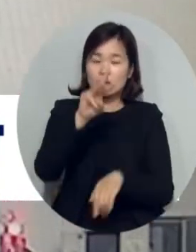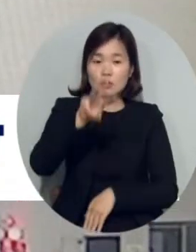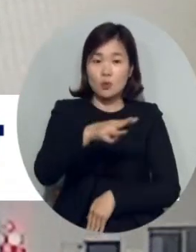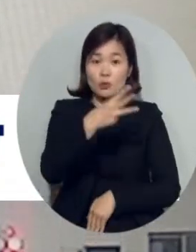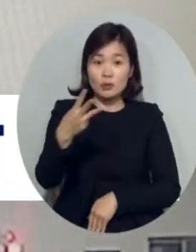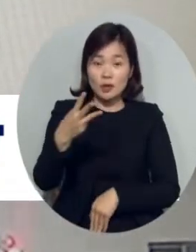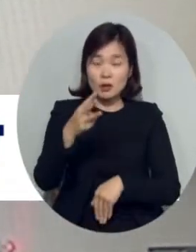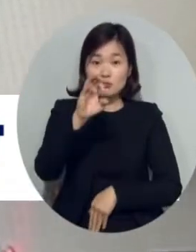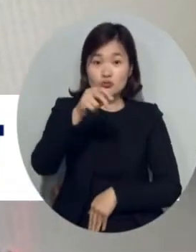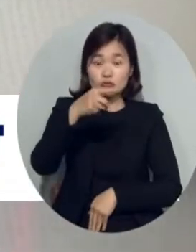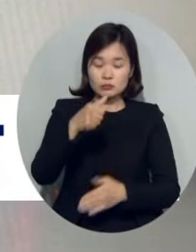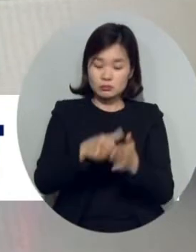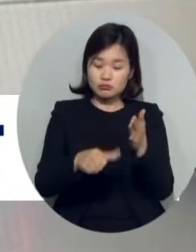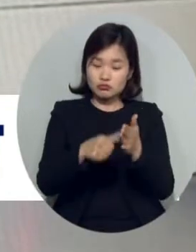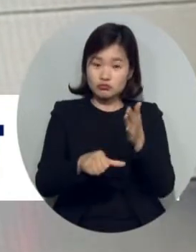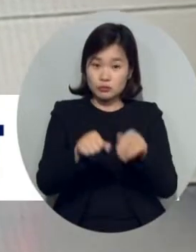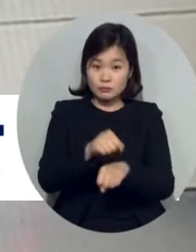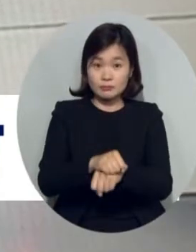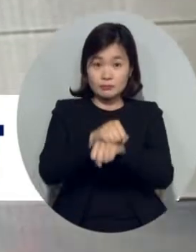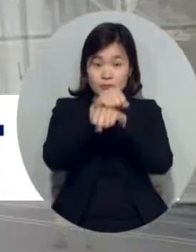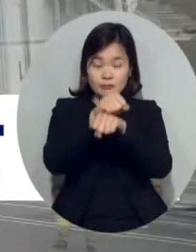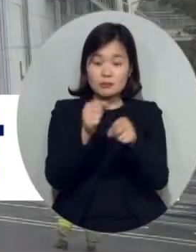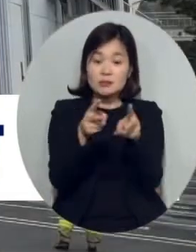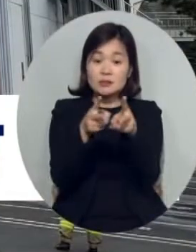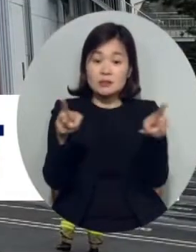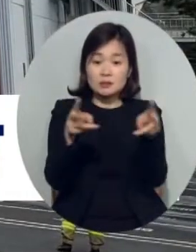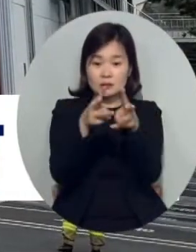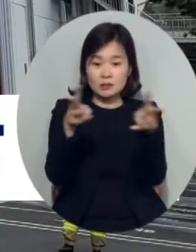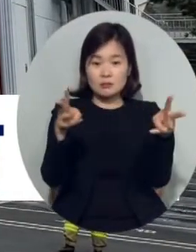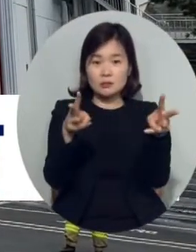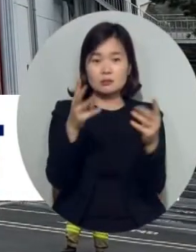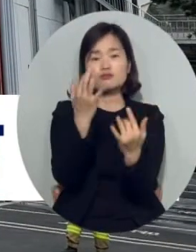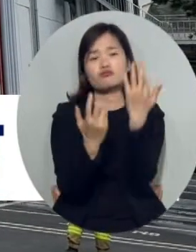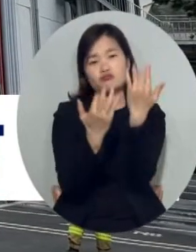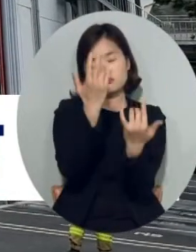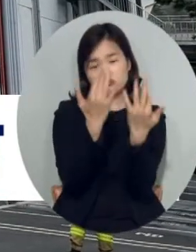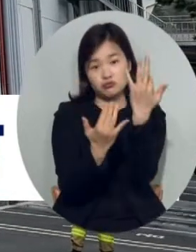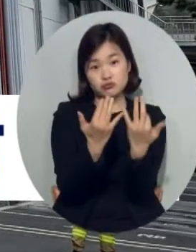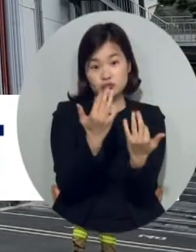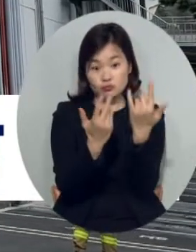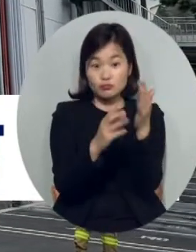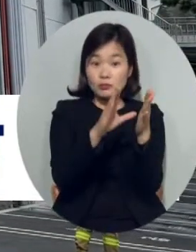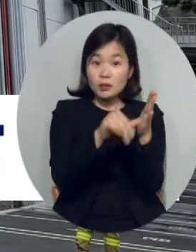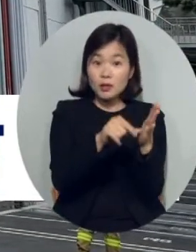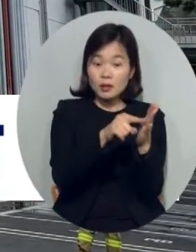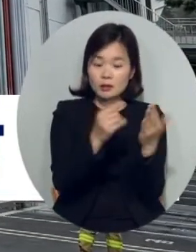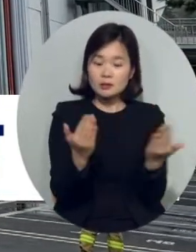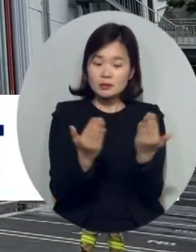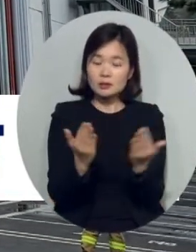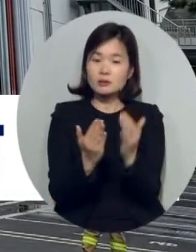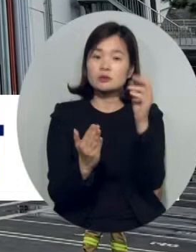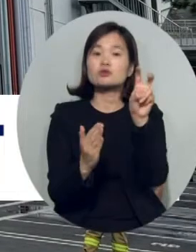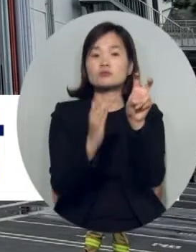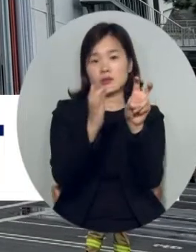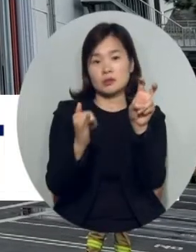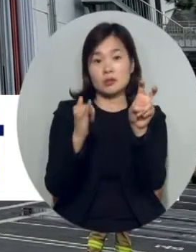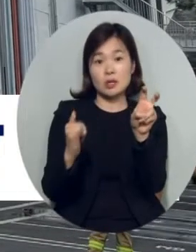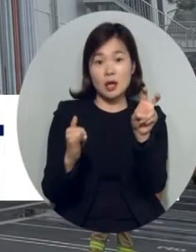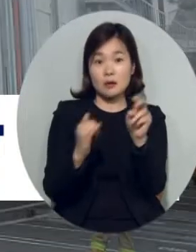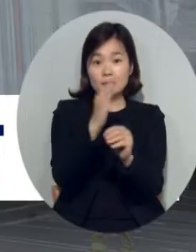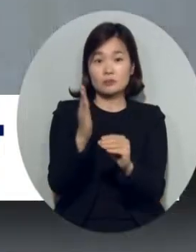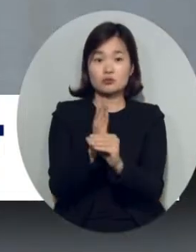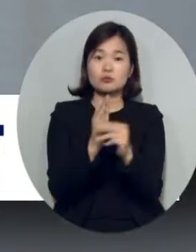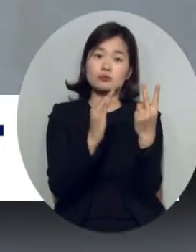포도 저은 창고에서 불이 나 건물 2층과 3층이 탔습니다 불이 났을 때 참고 에서 일하던 노동자 21명 가운데